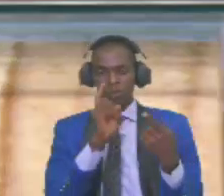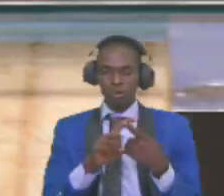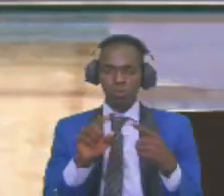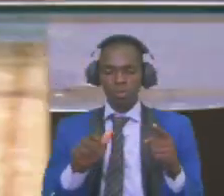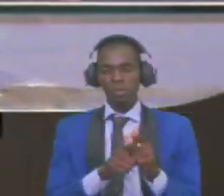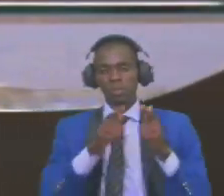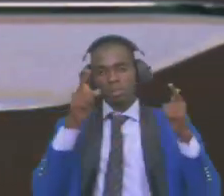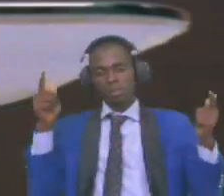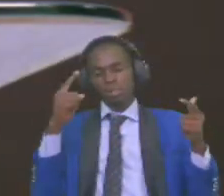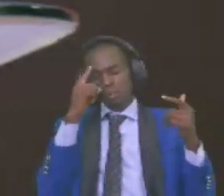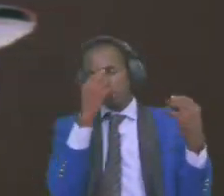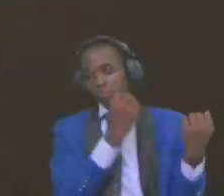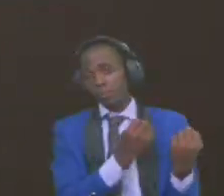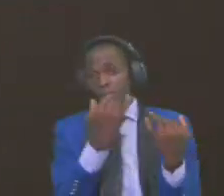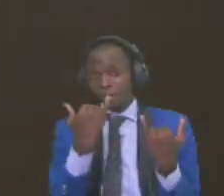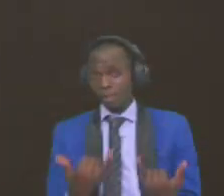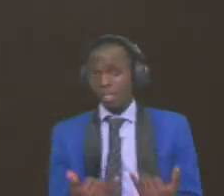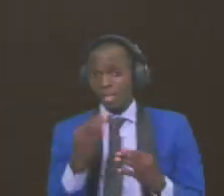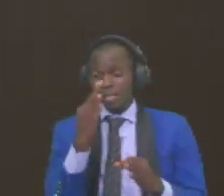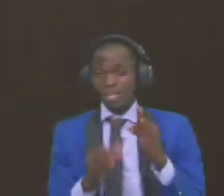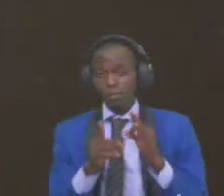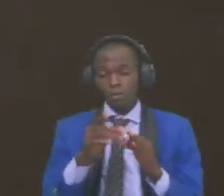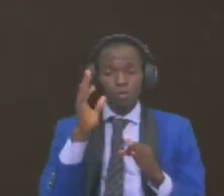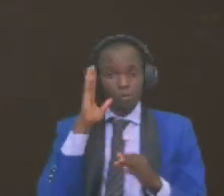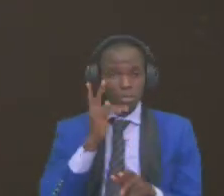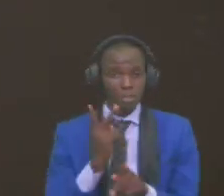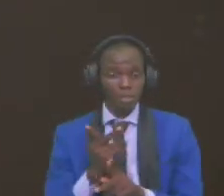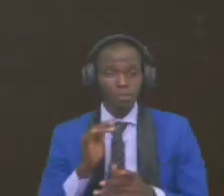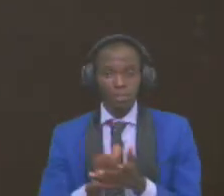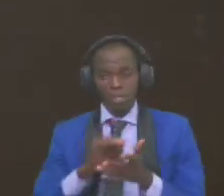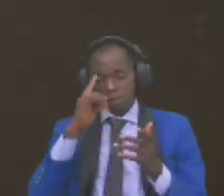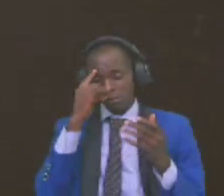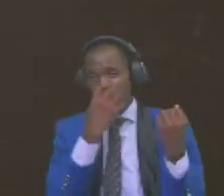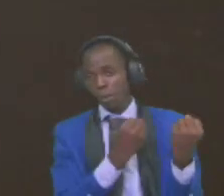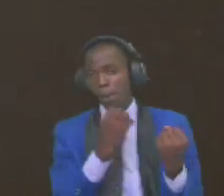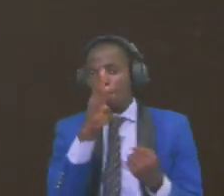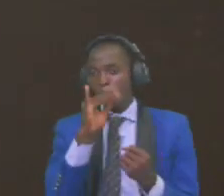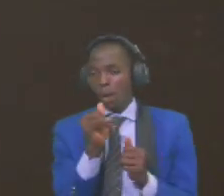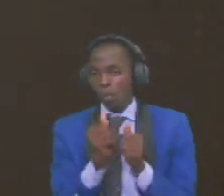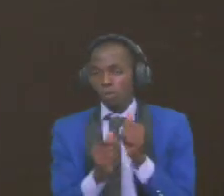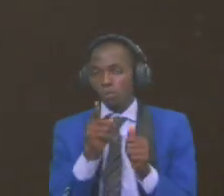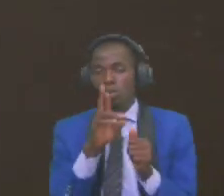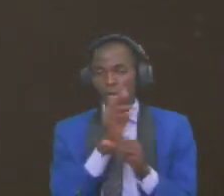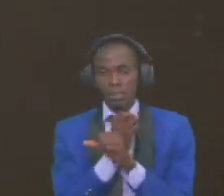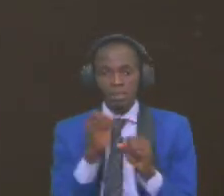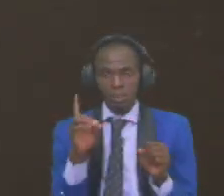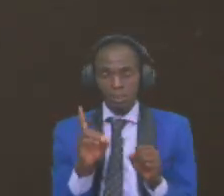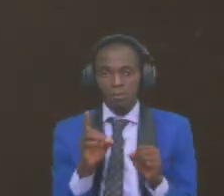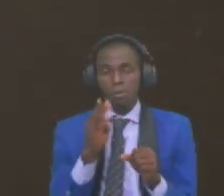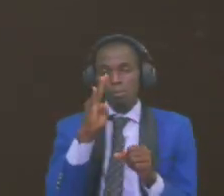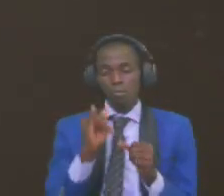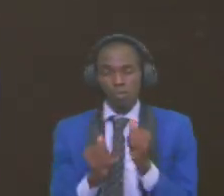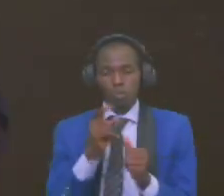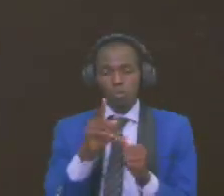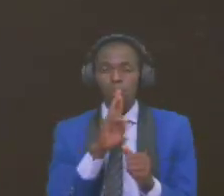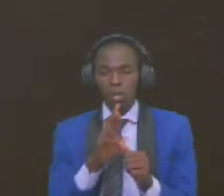si vous allez garder la foi par laquelle vous êtes sauvés par laquelle vous êtes certifié par